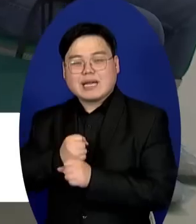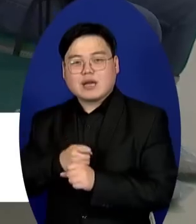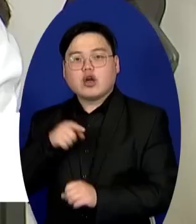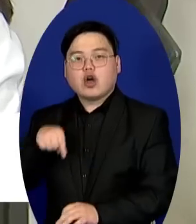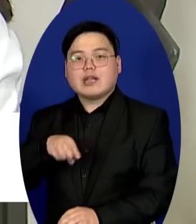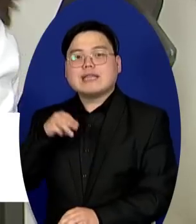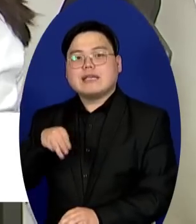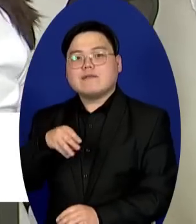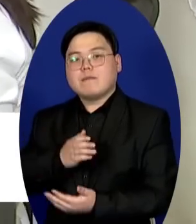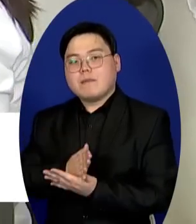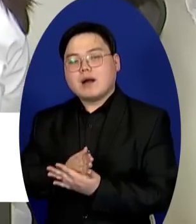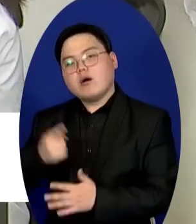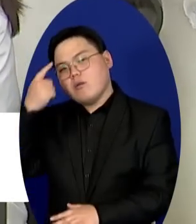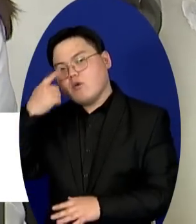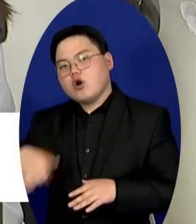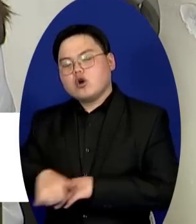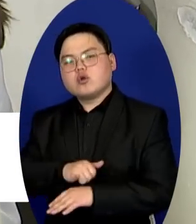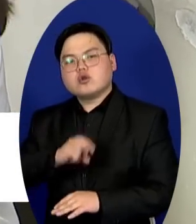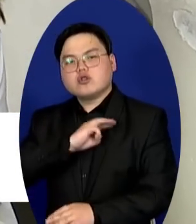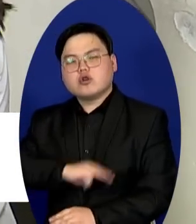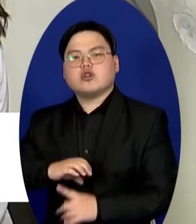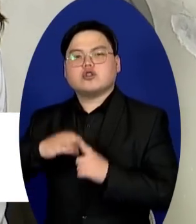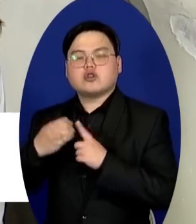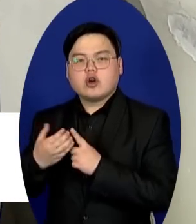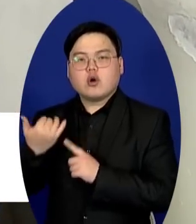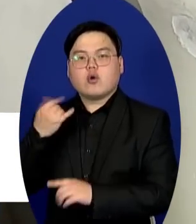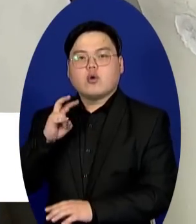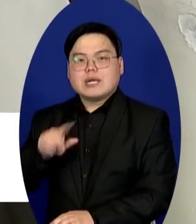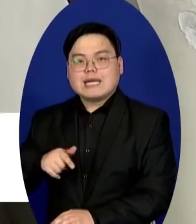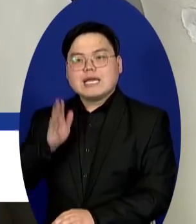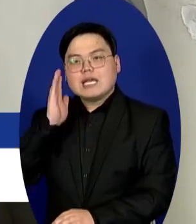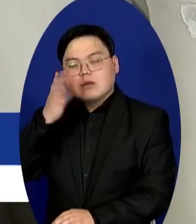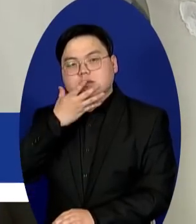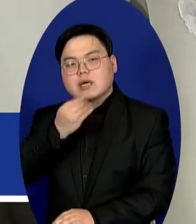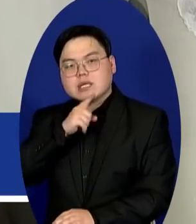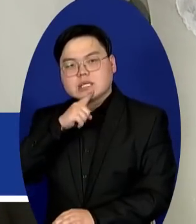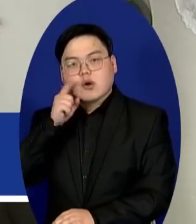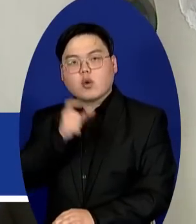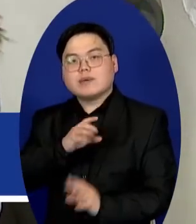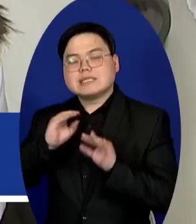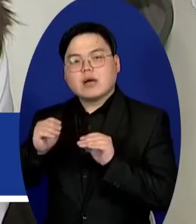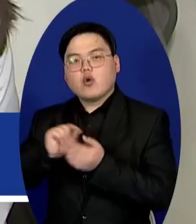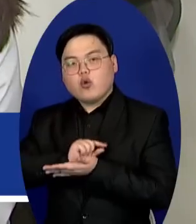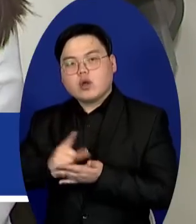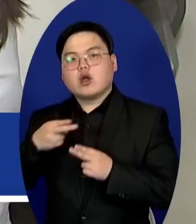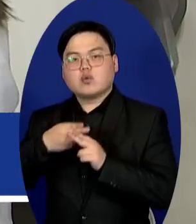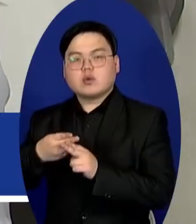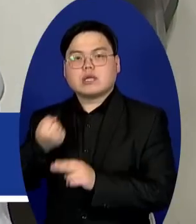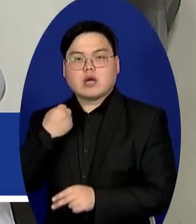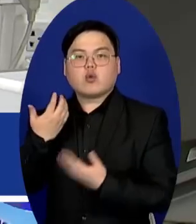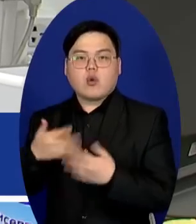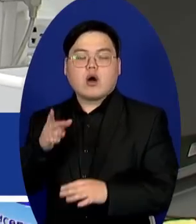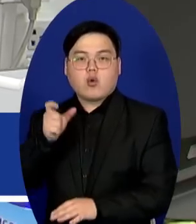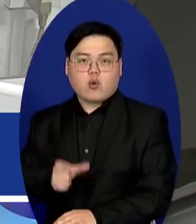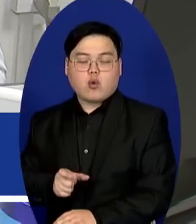байна. Тэрээр улс их орныхоо дундрашгүй өв соёл урлагийг ирээдүйн хойч үедээ өвлүүлэн үлдээхэд үнэтэй хувь нэмэр оруулсан.